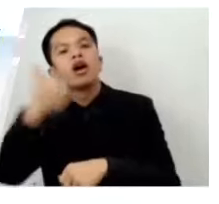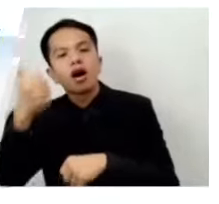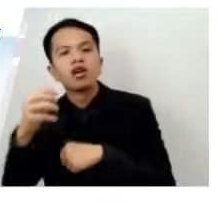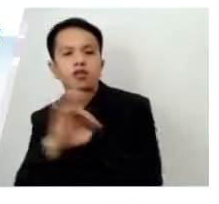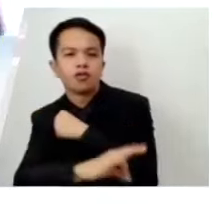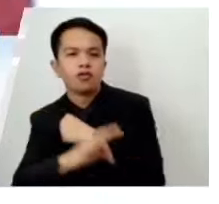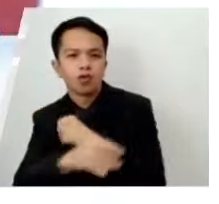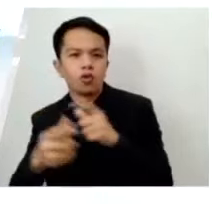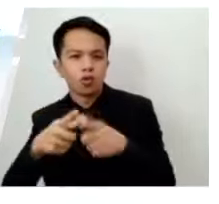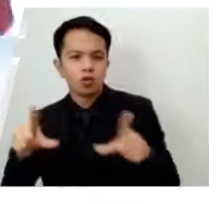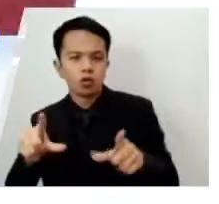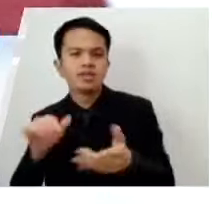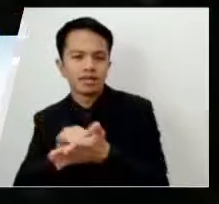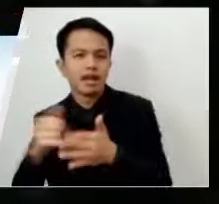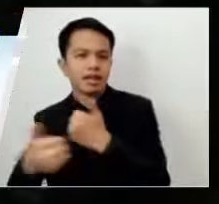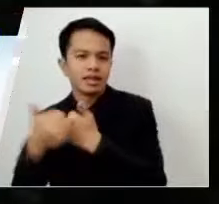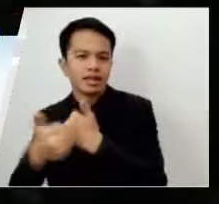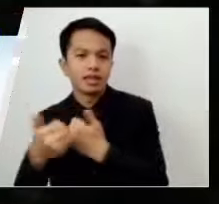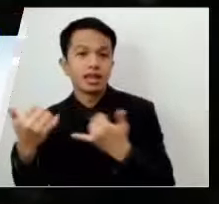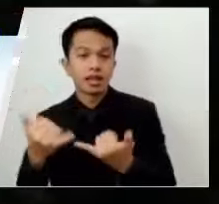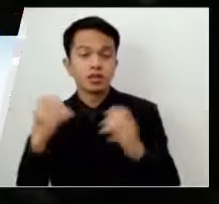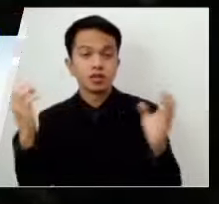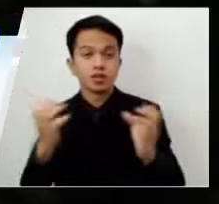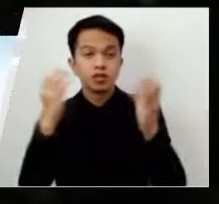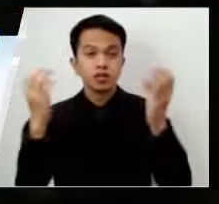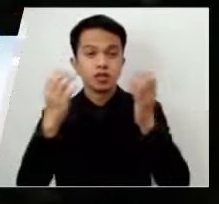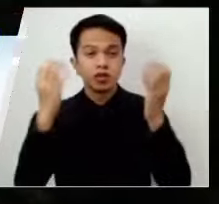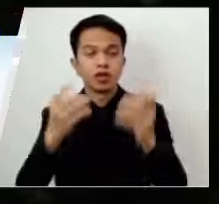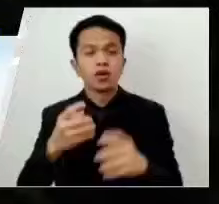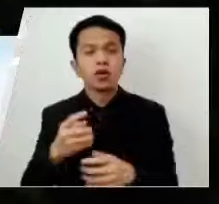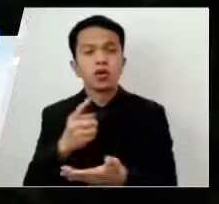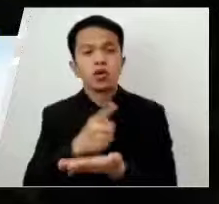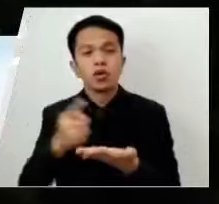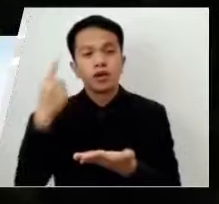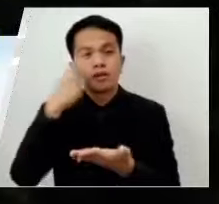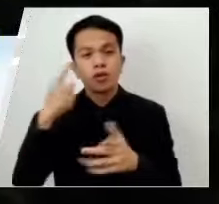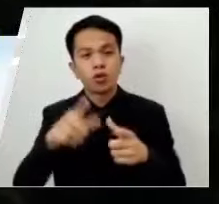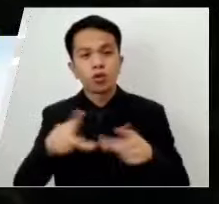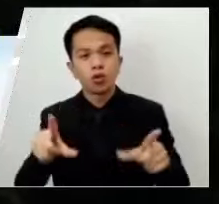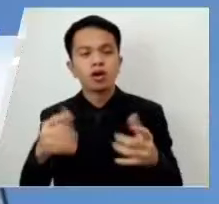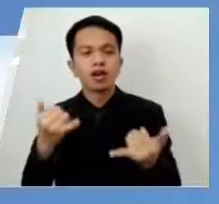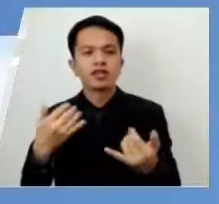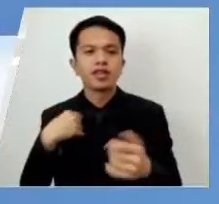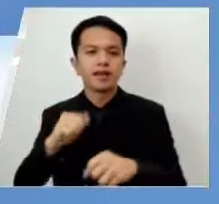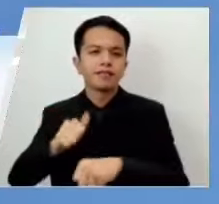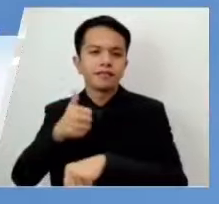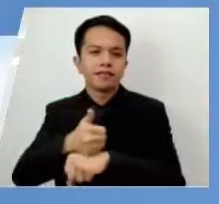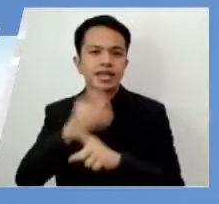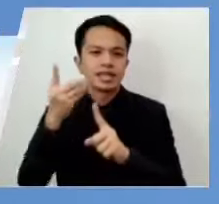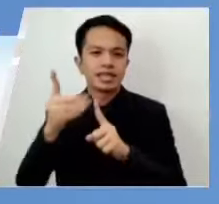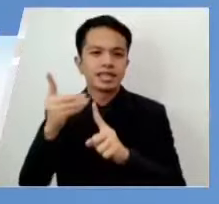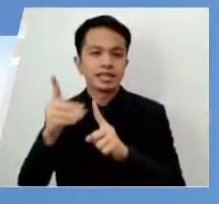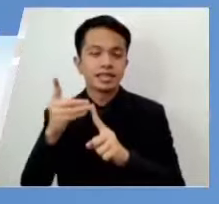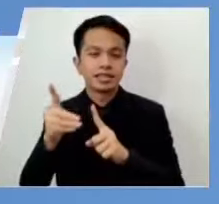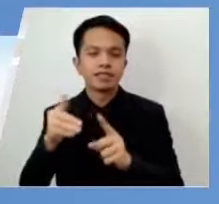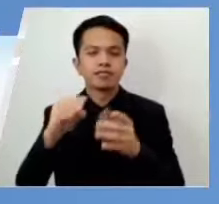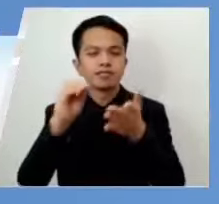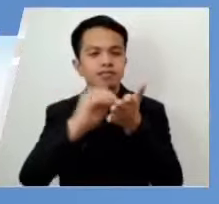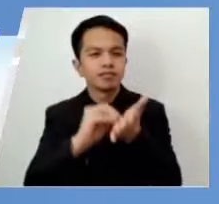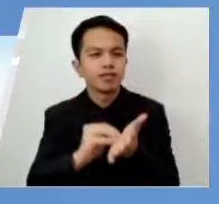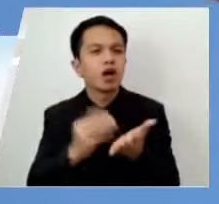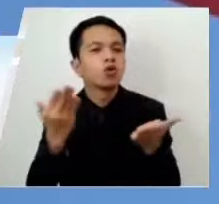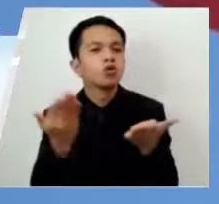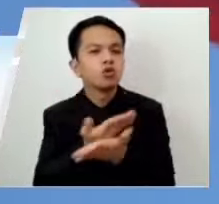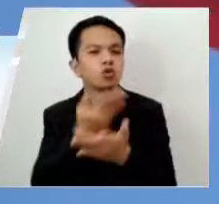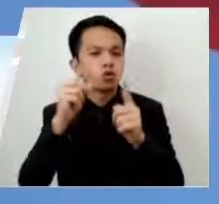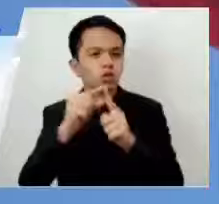sa pagdiriwang ng buwan ng wika, nakatakdang ilunsad ang bersyon ng diksyonaryo sa wikang Filipino kung saan nakasulat ang ilang bagong salitang galing sa